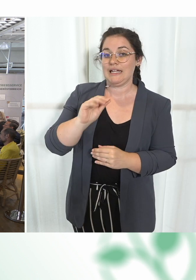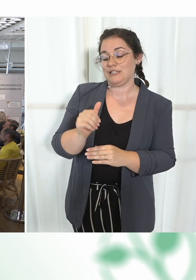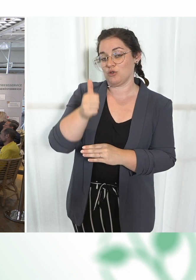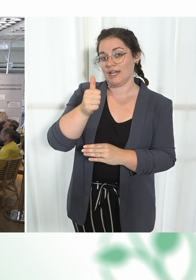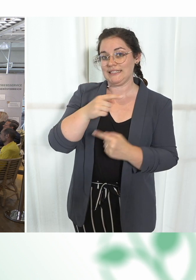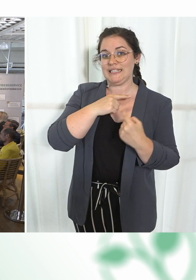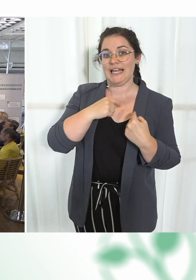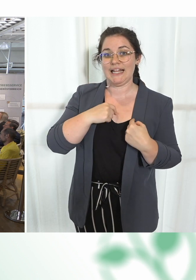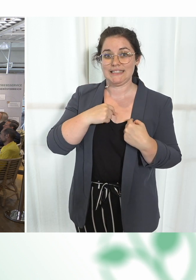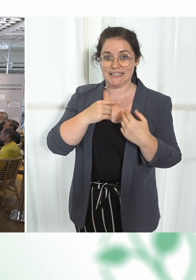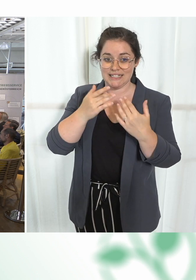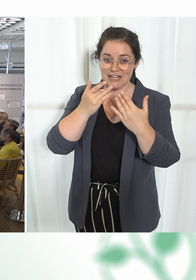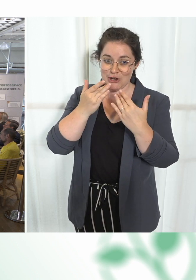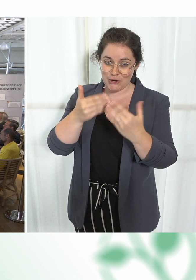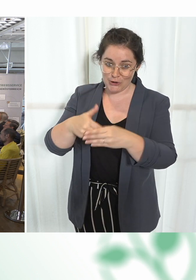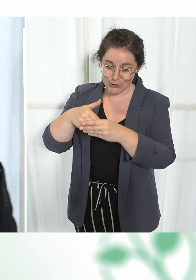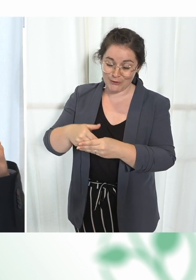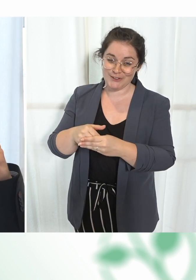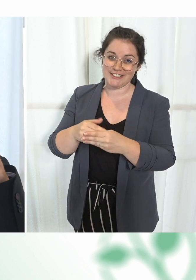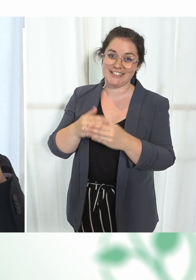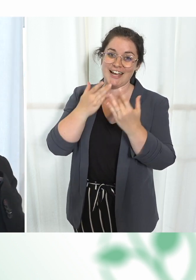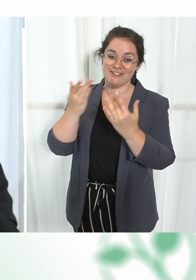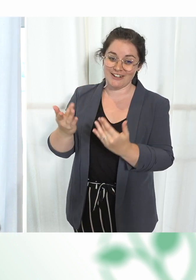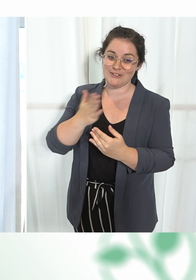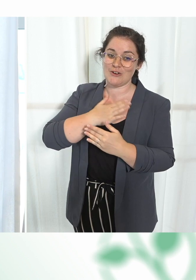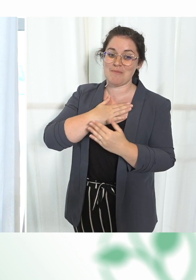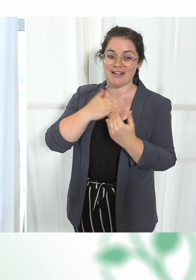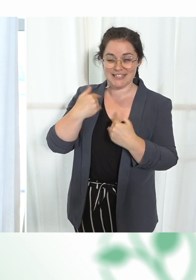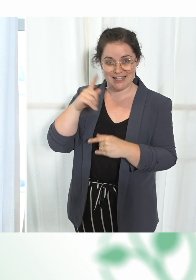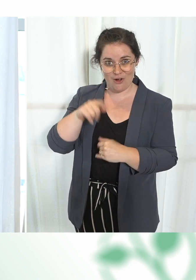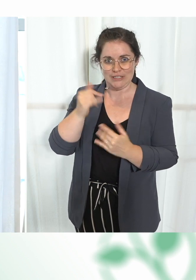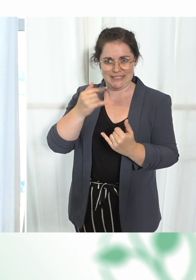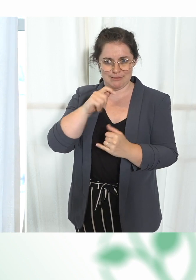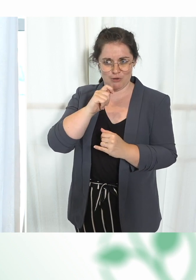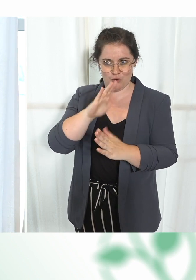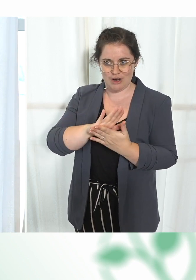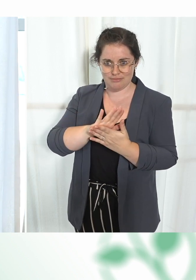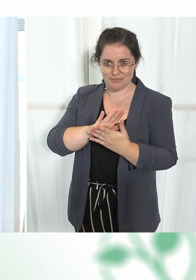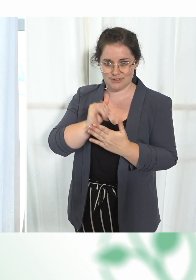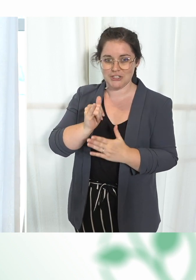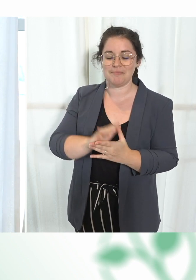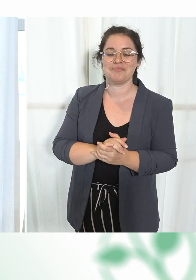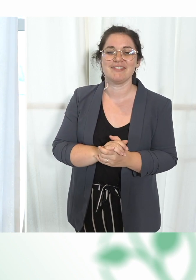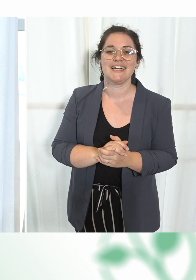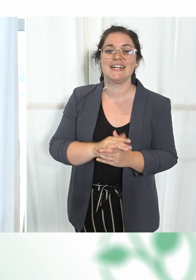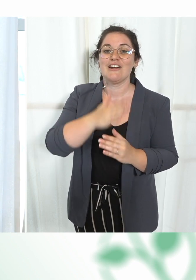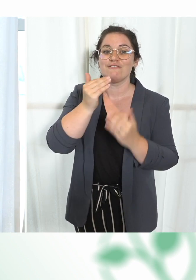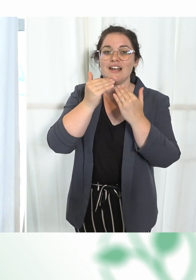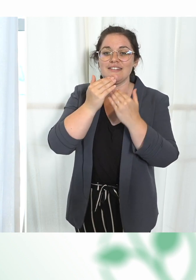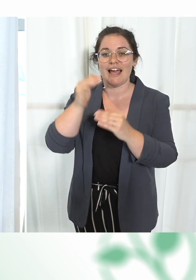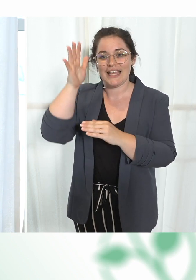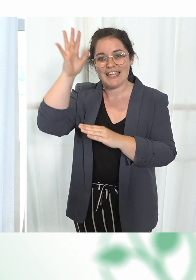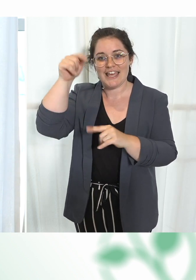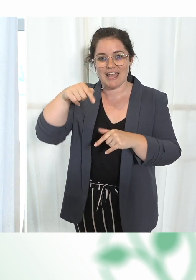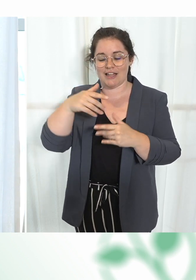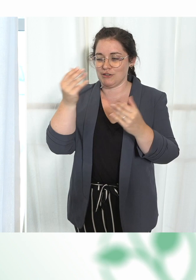Zuallererst danke sehr. Seite. Jetzt geht's wieder. Und vielen Dank an IKEA für diese